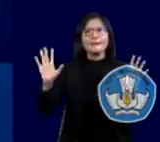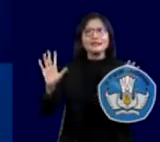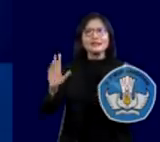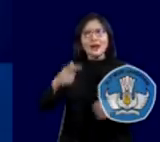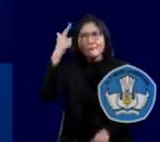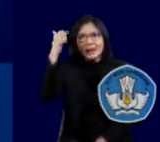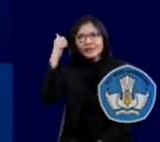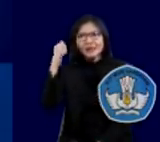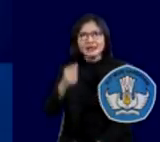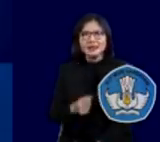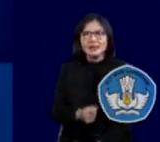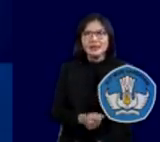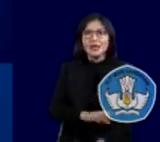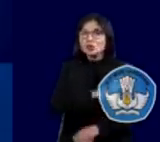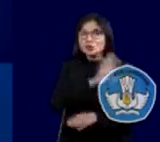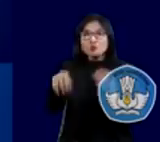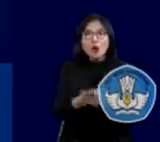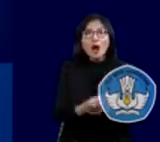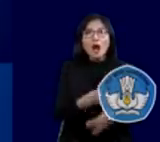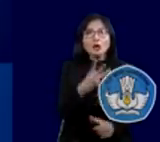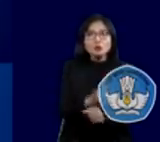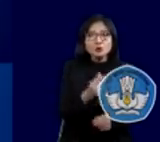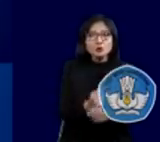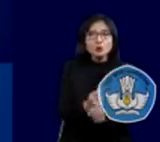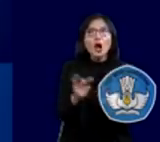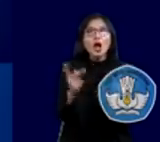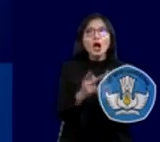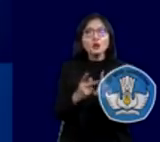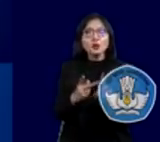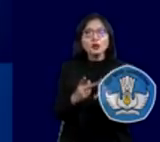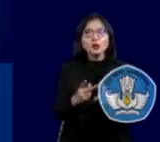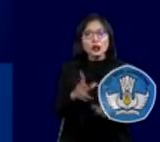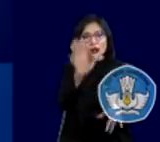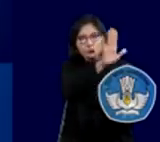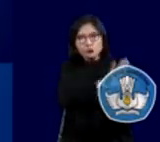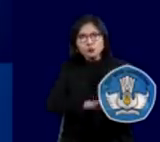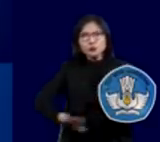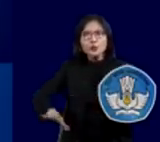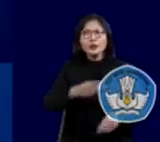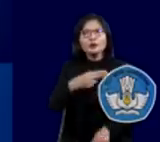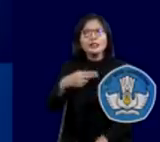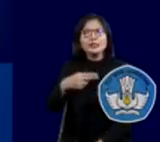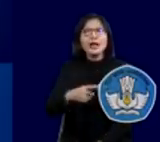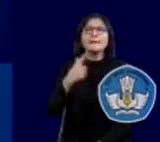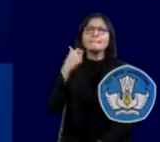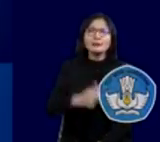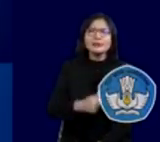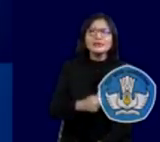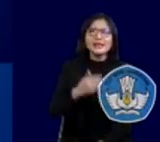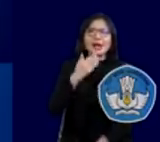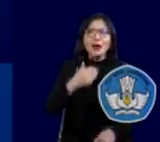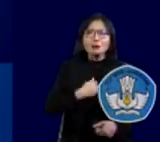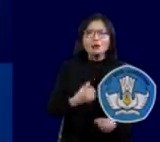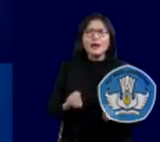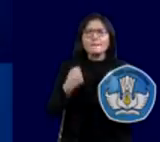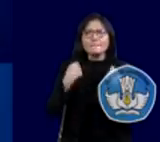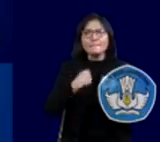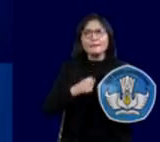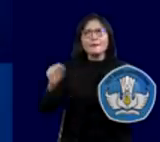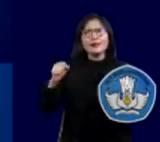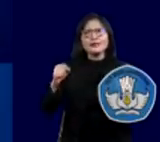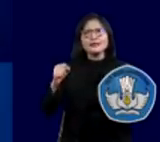mana setiap guru-guru kita, guru-guru honorer di seluruh Nusantara kita, bisa punya kemerdekaan